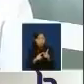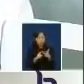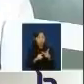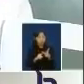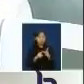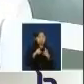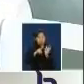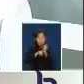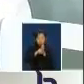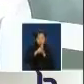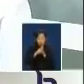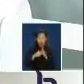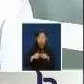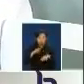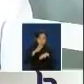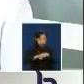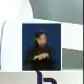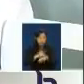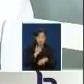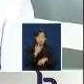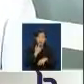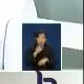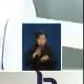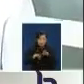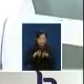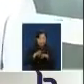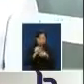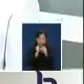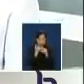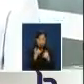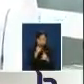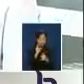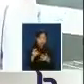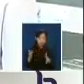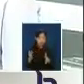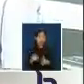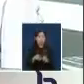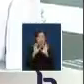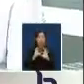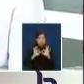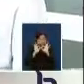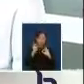ากนี่ก็ไม่มีตายตอนนี้นะแต่เราถ้าเราดูไม่ดีเราก็จะต้องระวัง